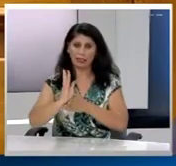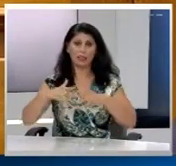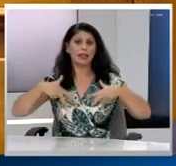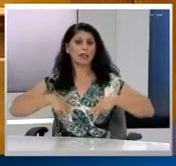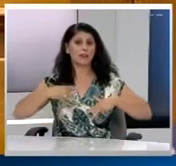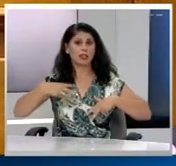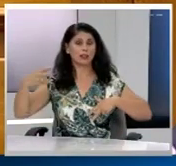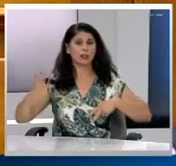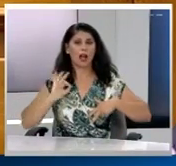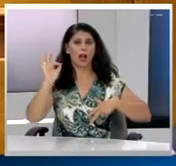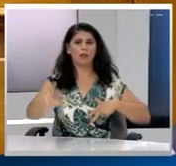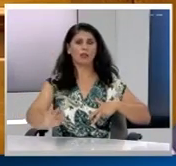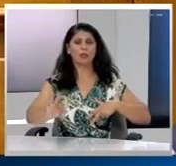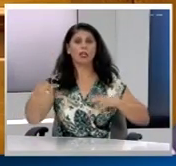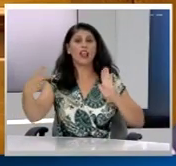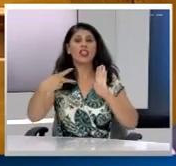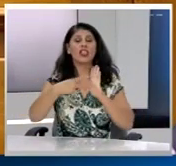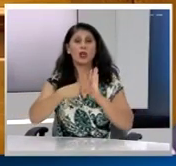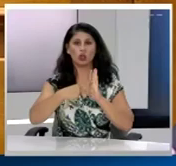την κυβέρνηση ΣΥΡΙΖΑ έφτασαν τους